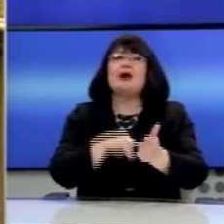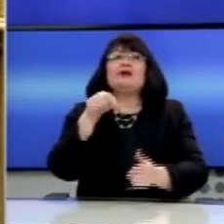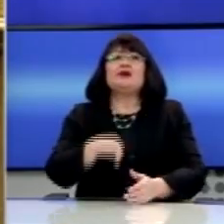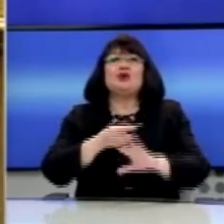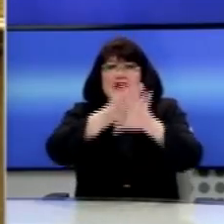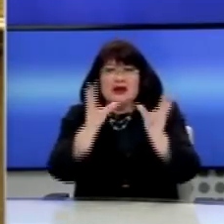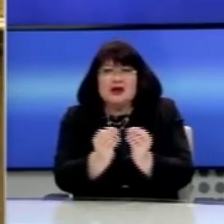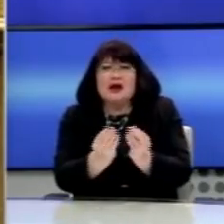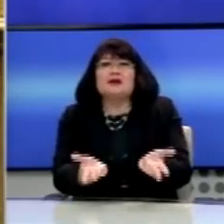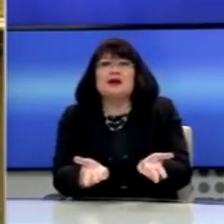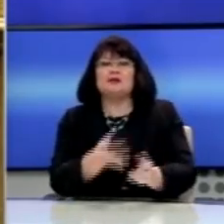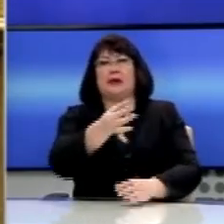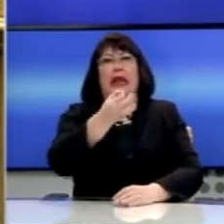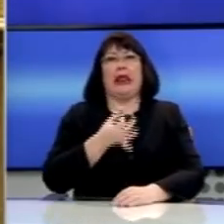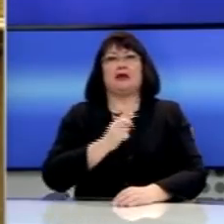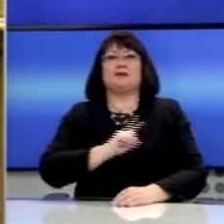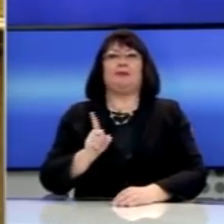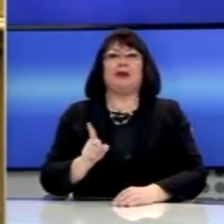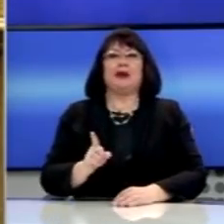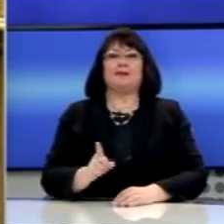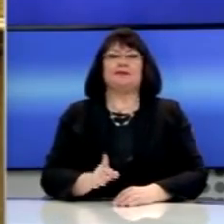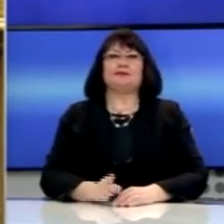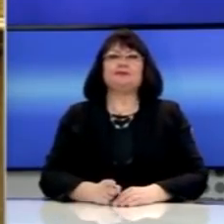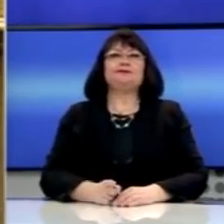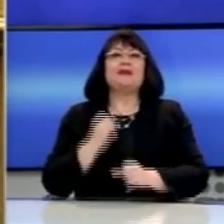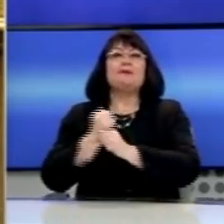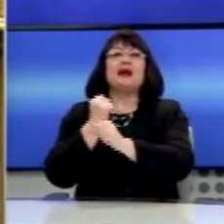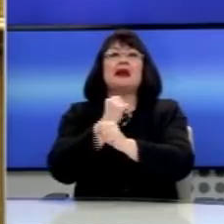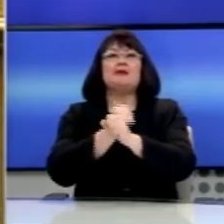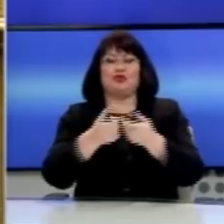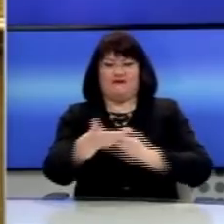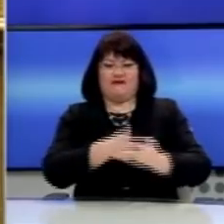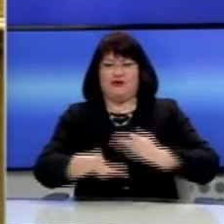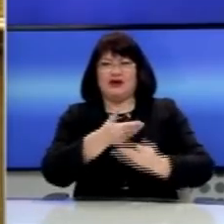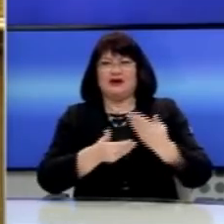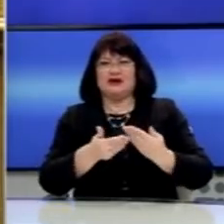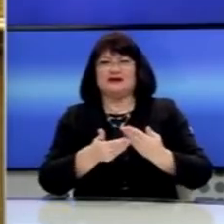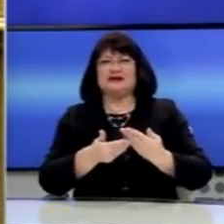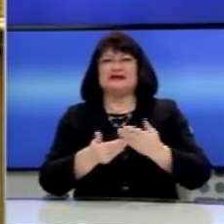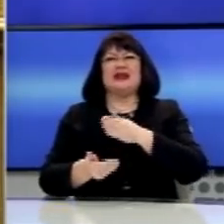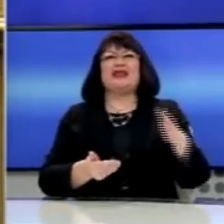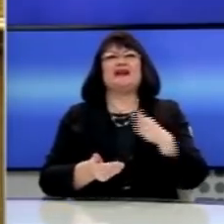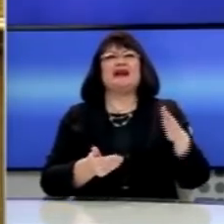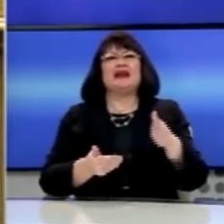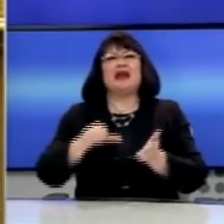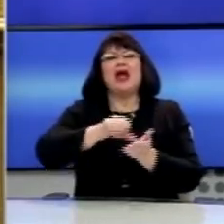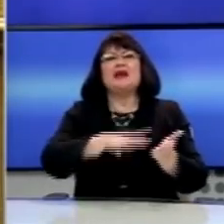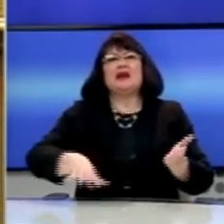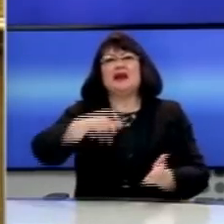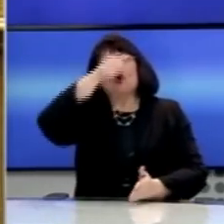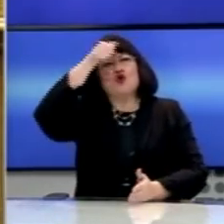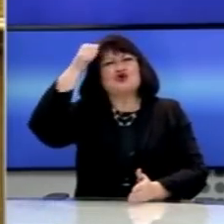χαρακτήρα? Γιατί λέτε να ξεσηκώθηκαν οι επαγγελματοβιοτέχνες στη Δυτική Αττική, στην Κοζάνη,